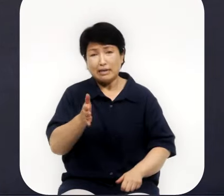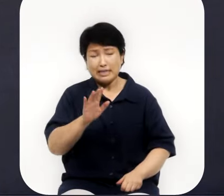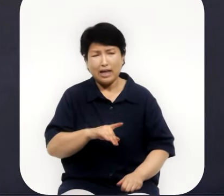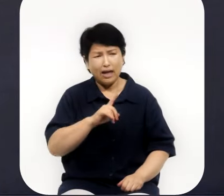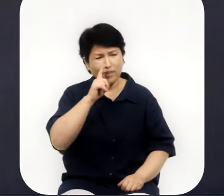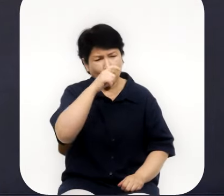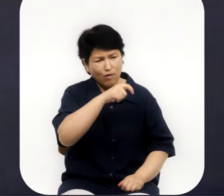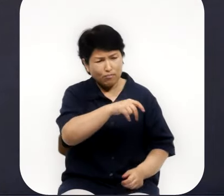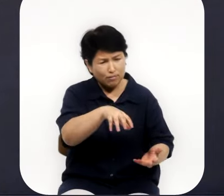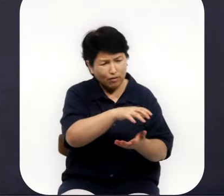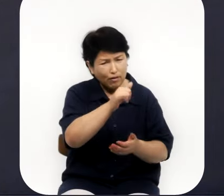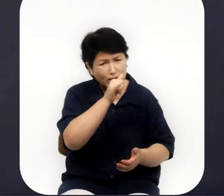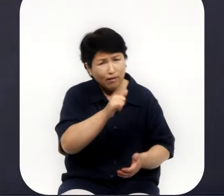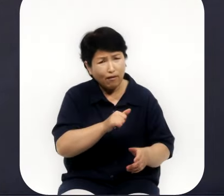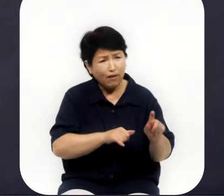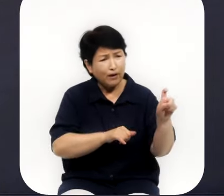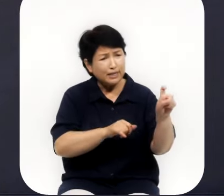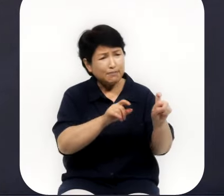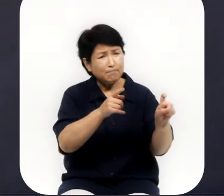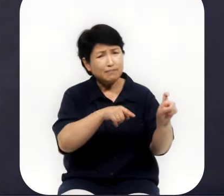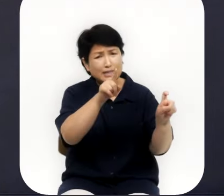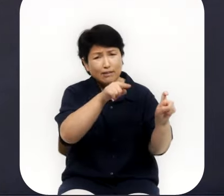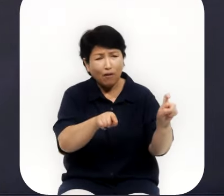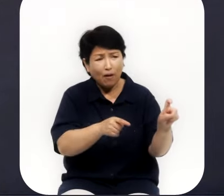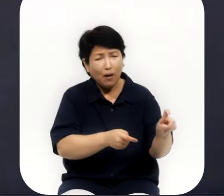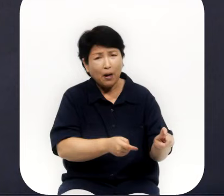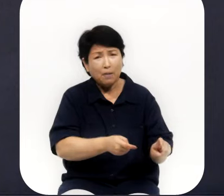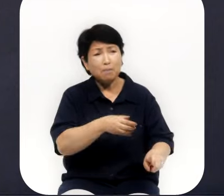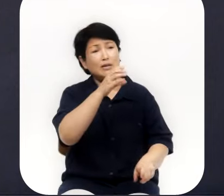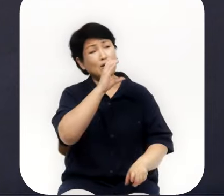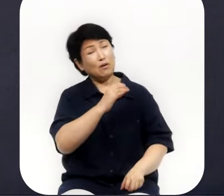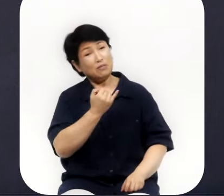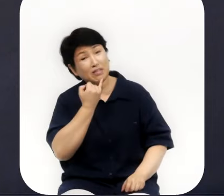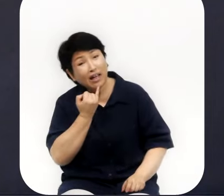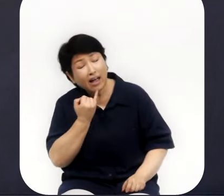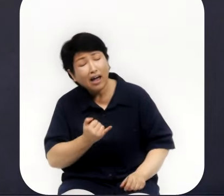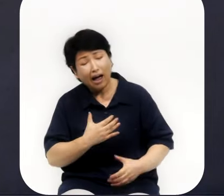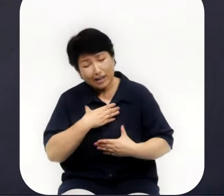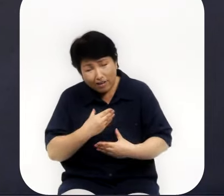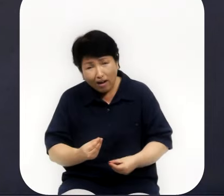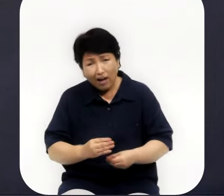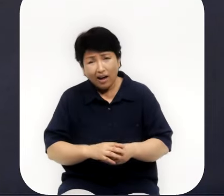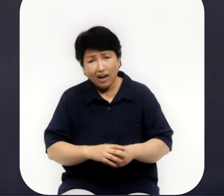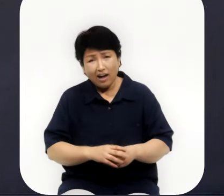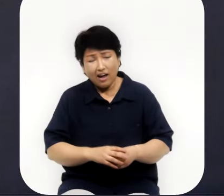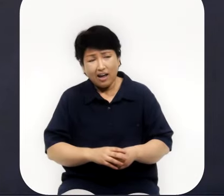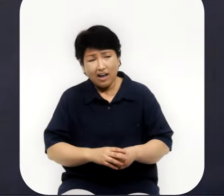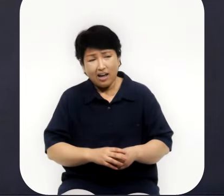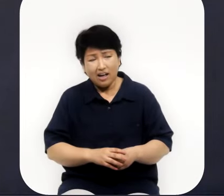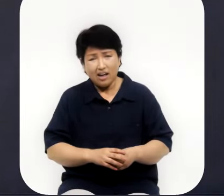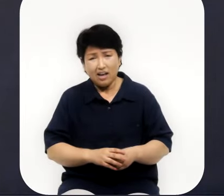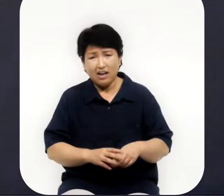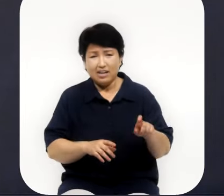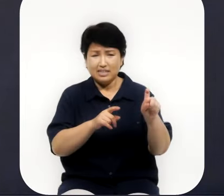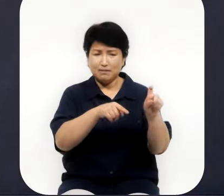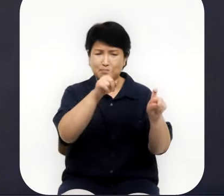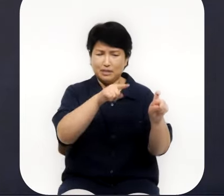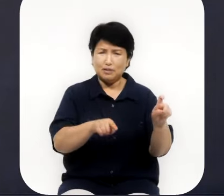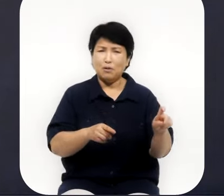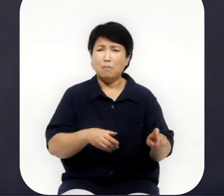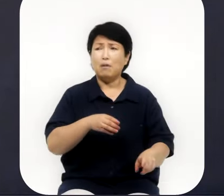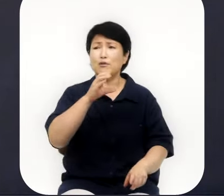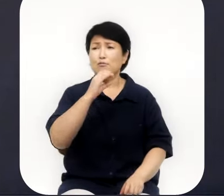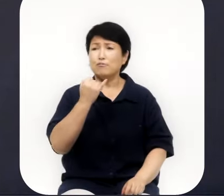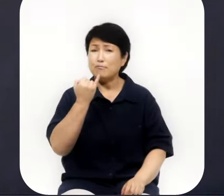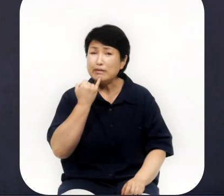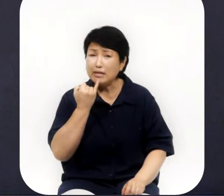이런 주장은 현실적이지 않지 않습니까? 그 안전하다 괜찮다는 표현을 하더라도 10리터 먹어도 괜찮다